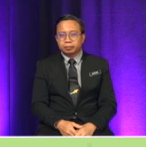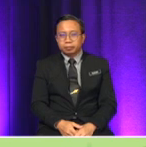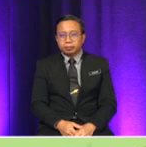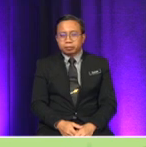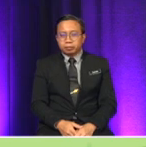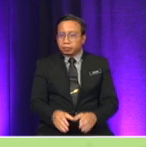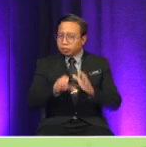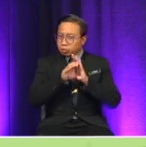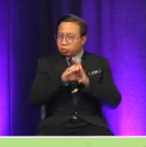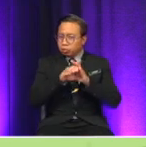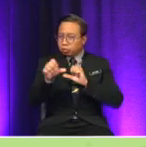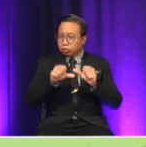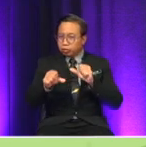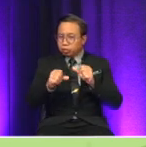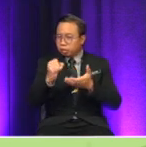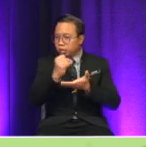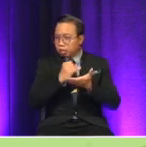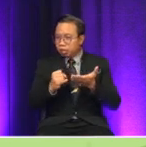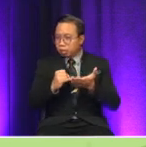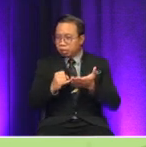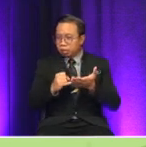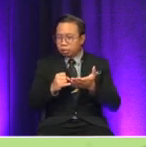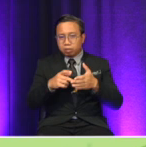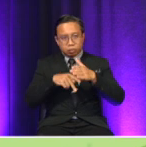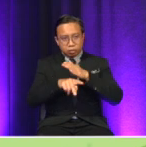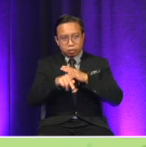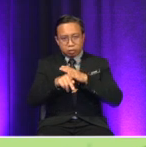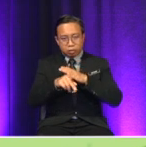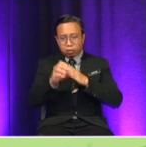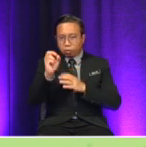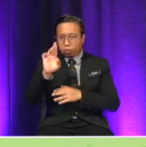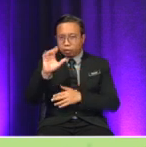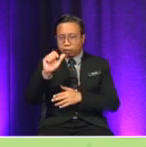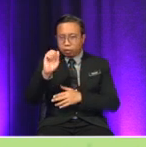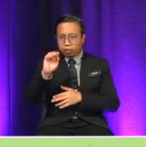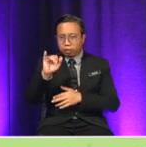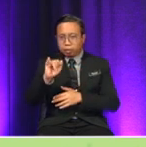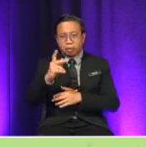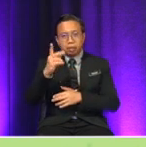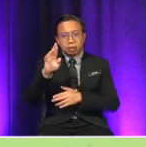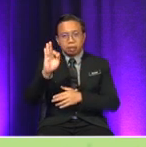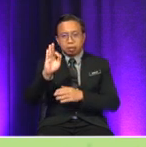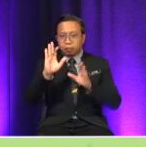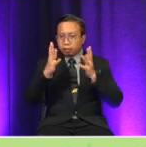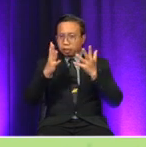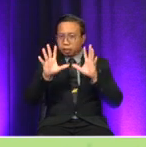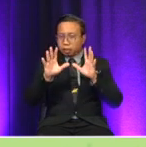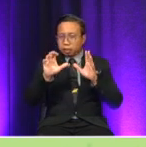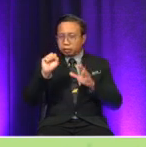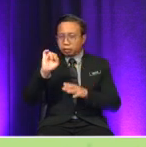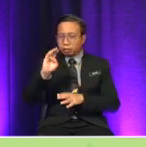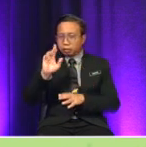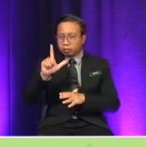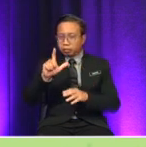Contoh aktiviti, melakar, merenjis, mencetak, lukisan, origami, kolaj, anyaman, kraf tangan, simba, marakas, tamborin,